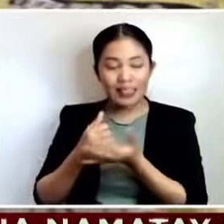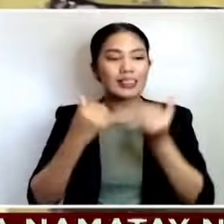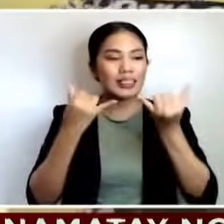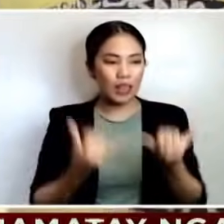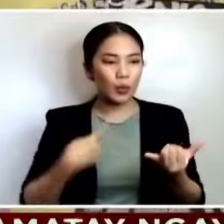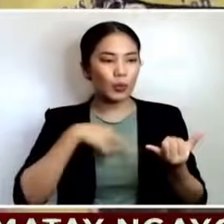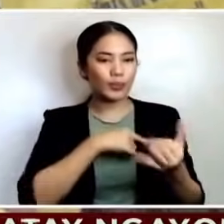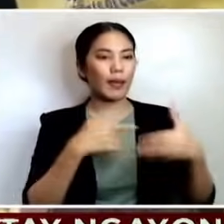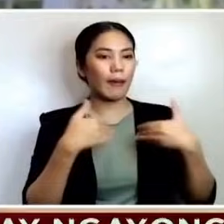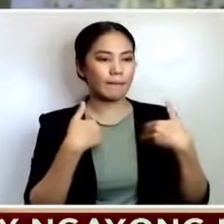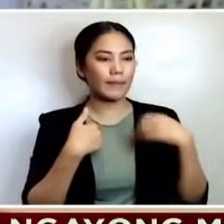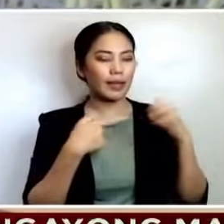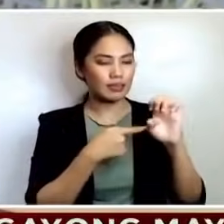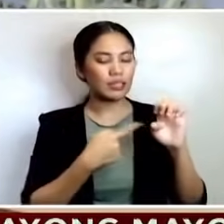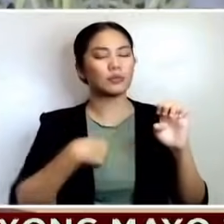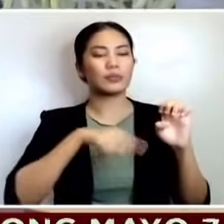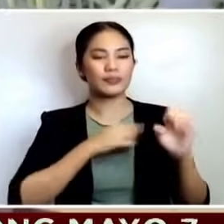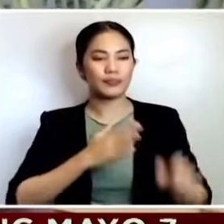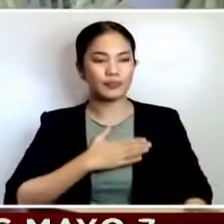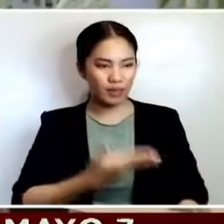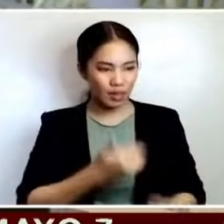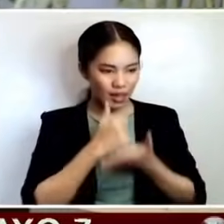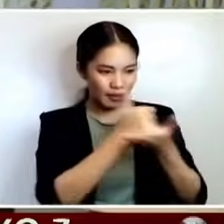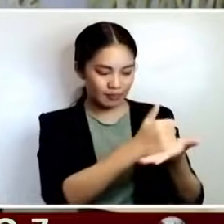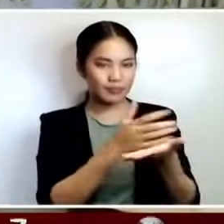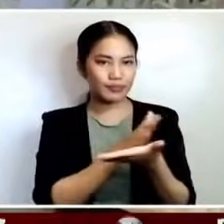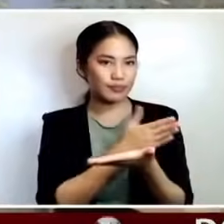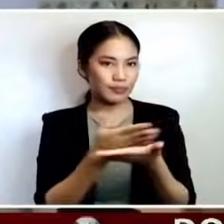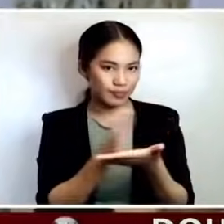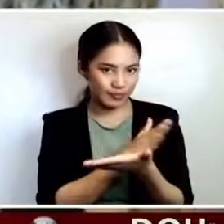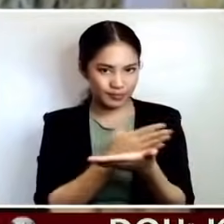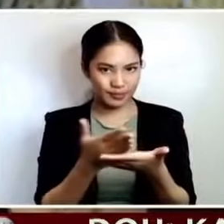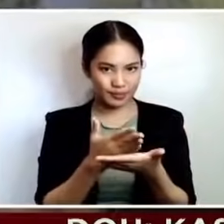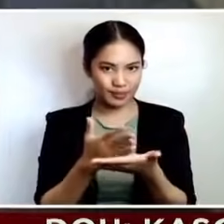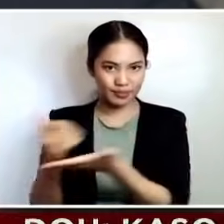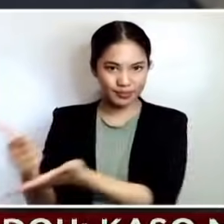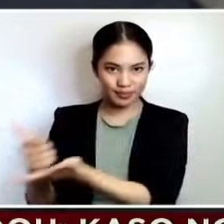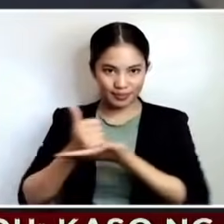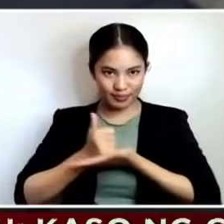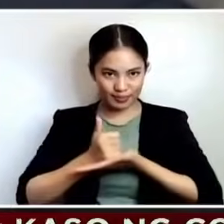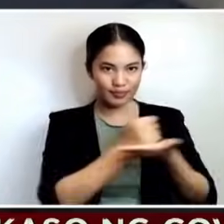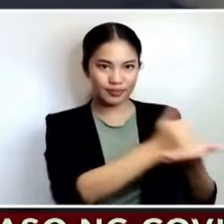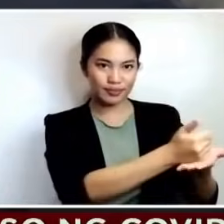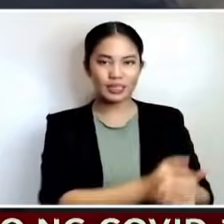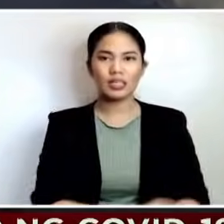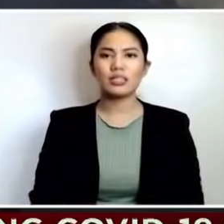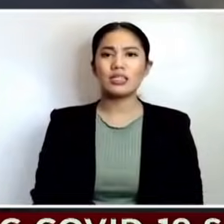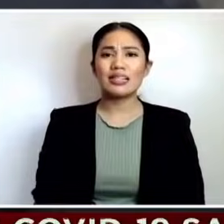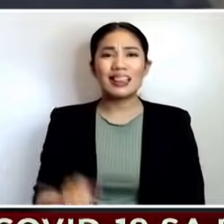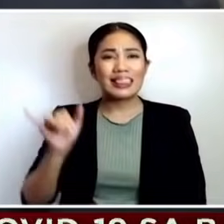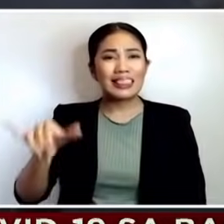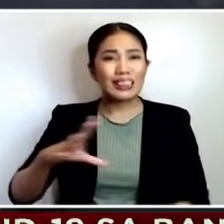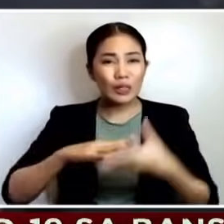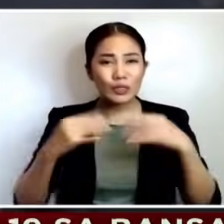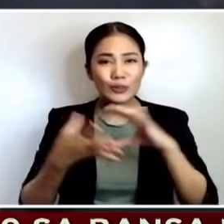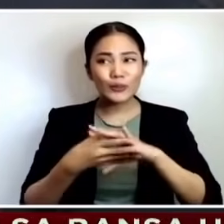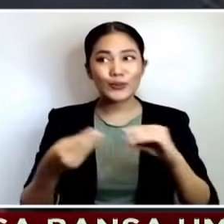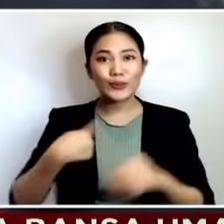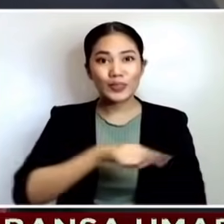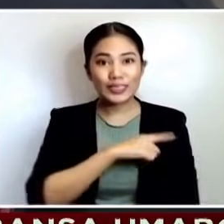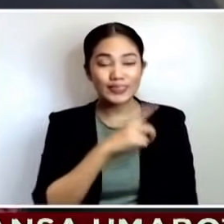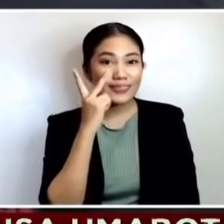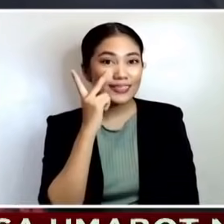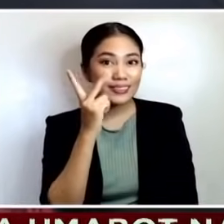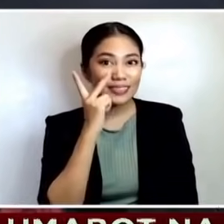kaunti, isi-share naman natin sa iba. Dahil sa story ni Mang Jerry, nakita natin na